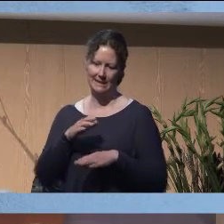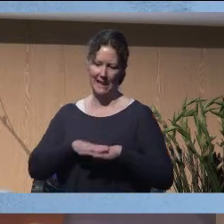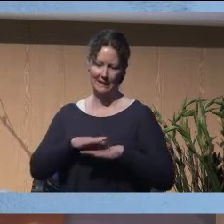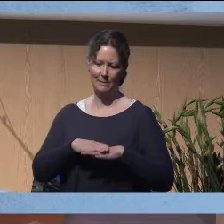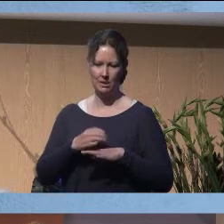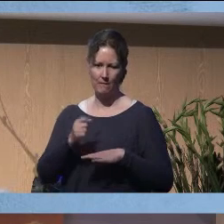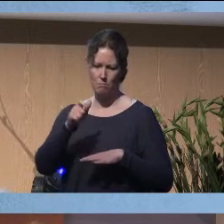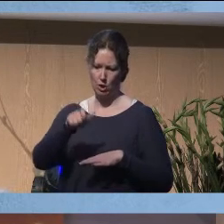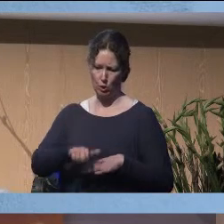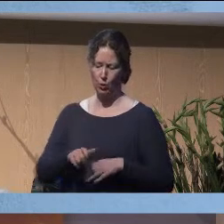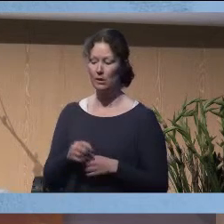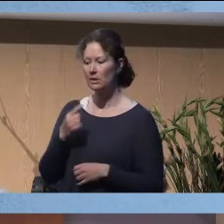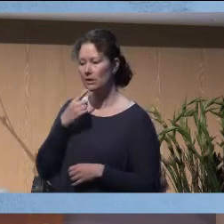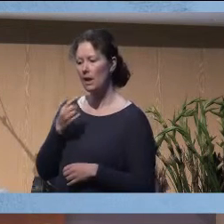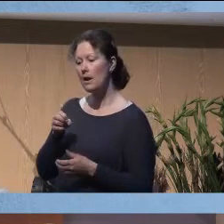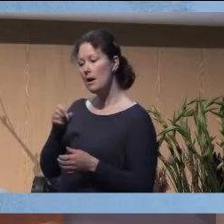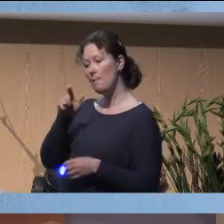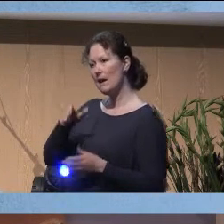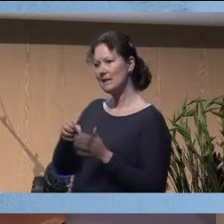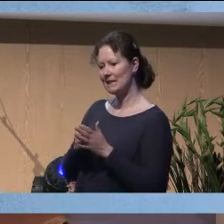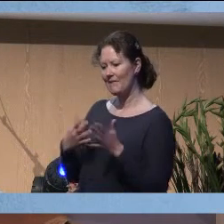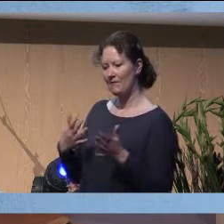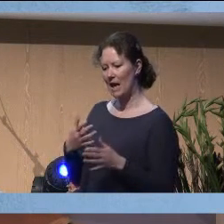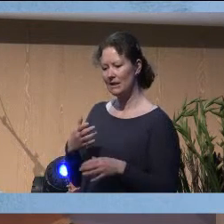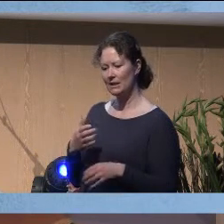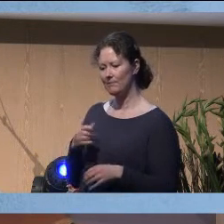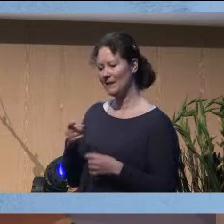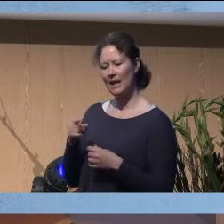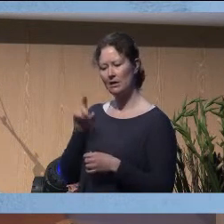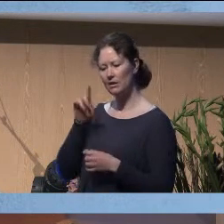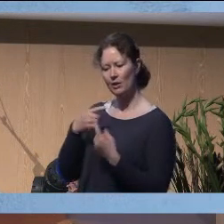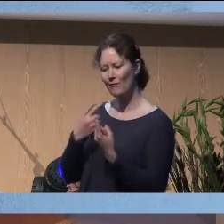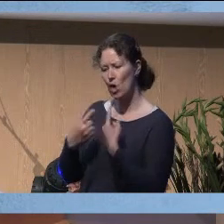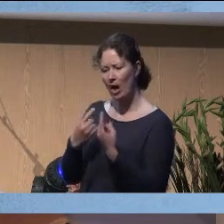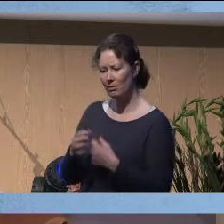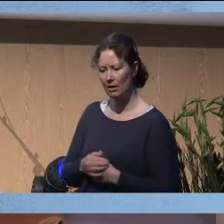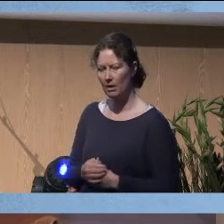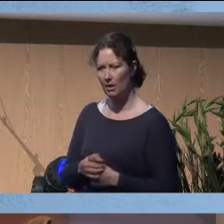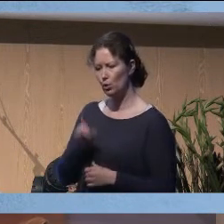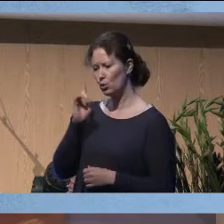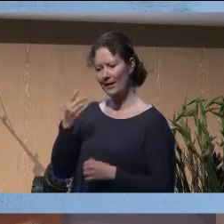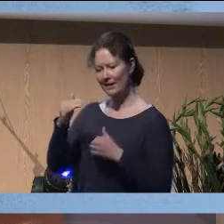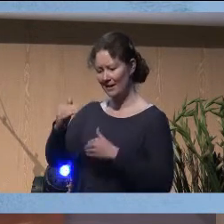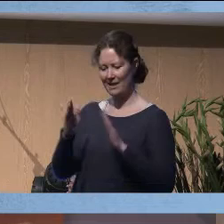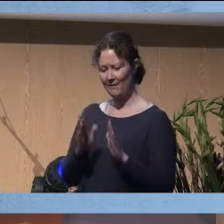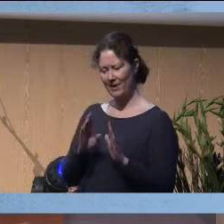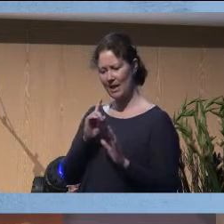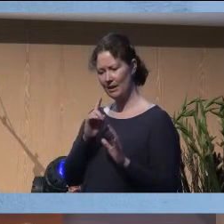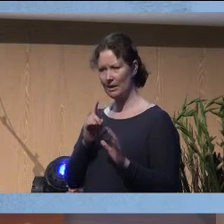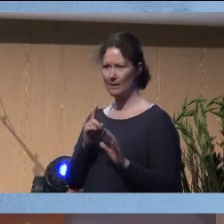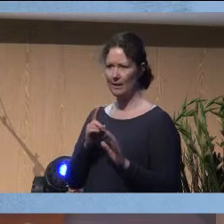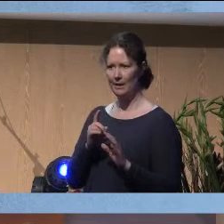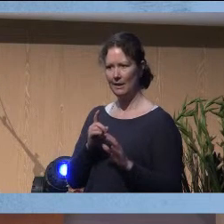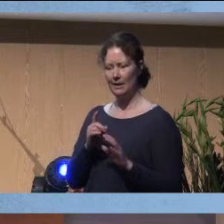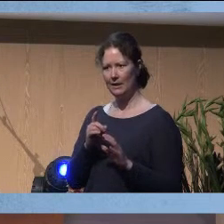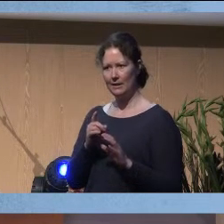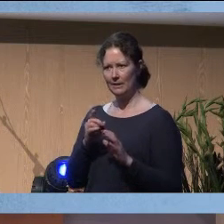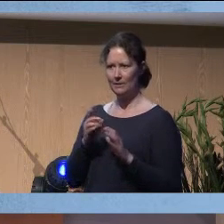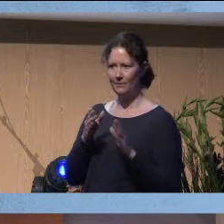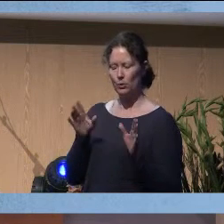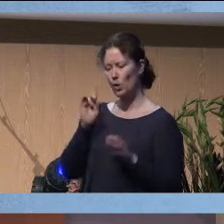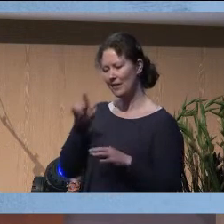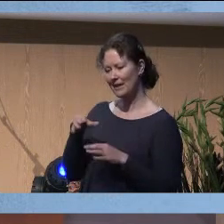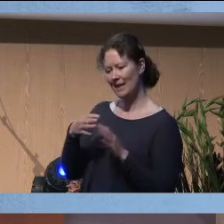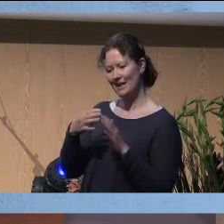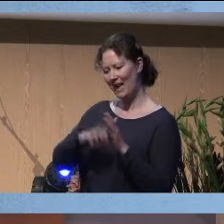Og sier at menneskeverd, det ikke forhandelbart. Det ikke, du kan ikke definere det vekk. Du kan ikke trekke